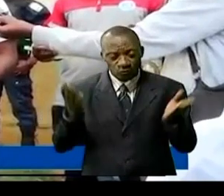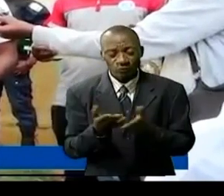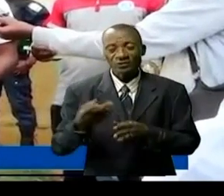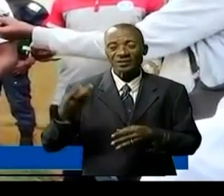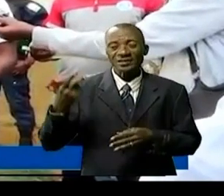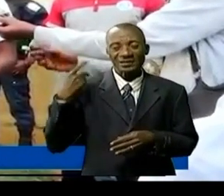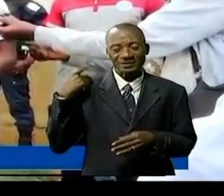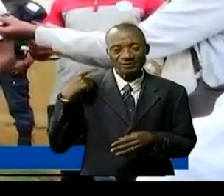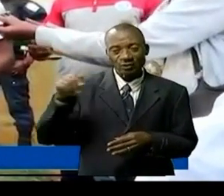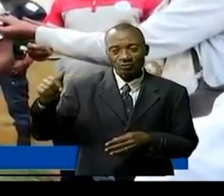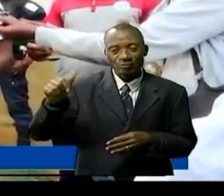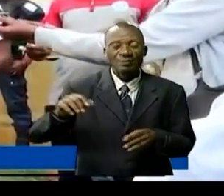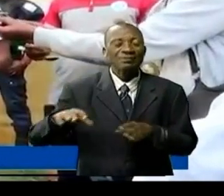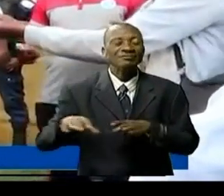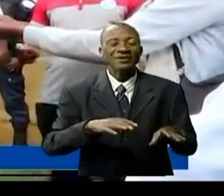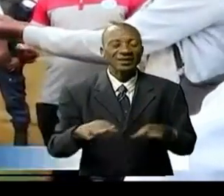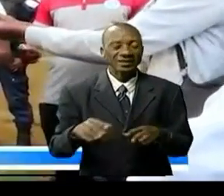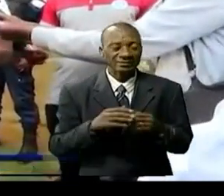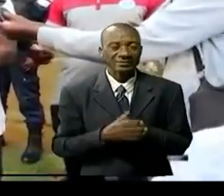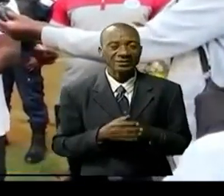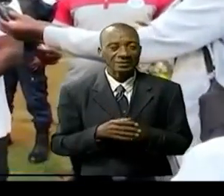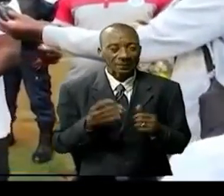c'est une première